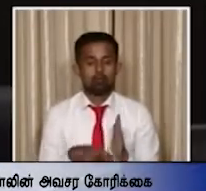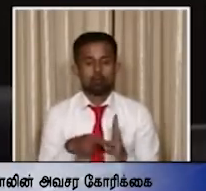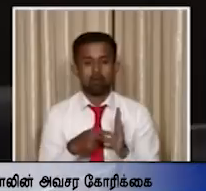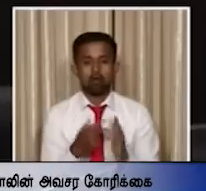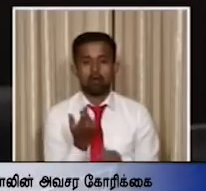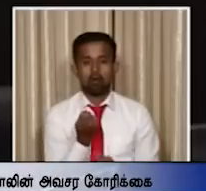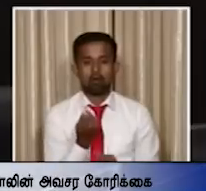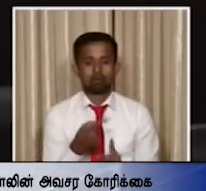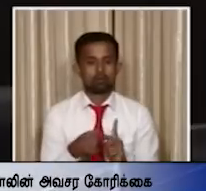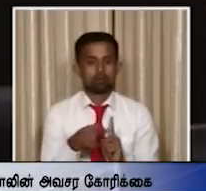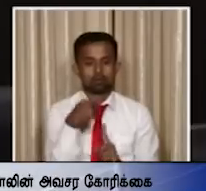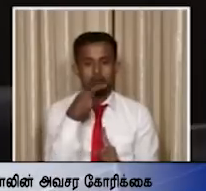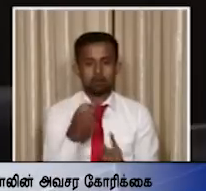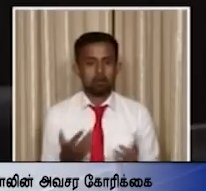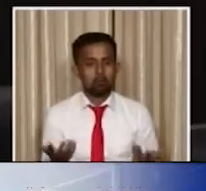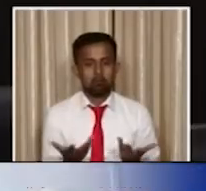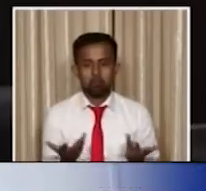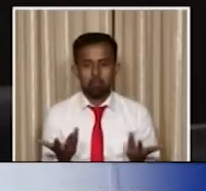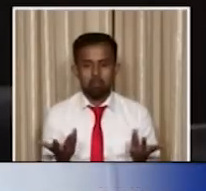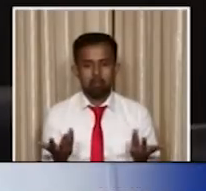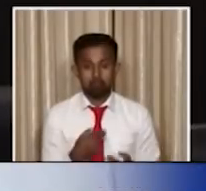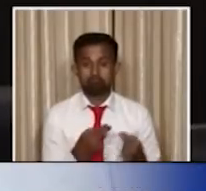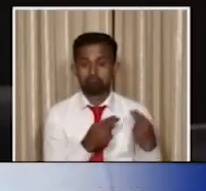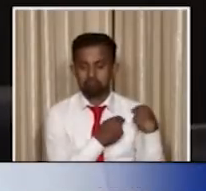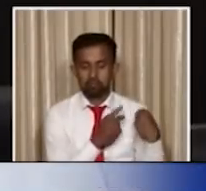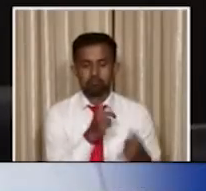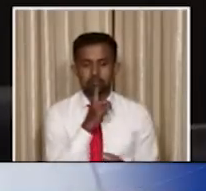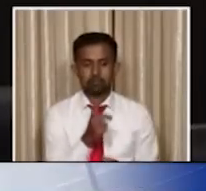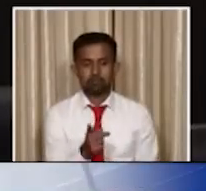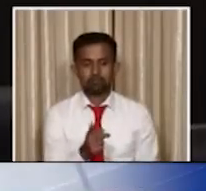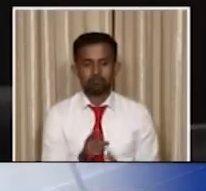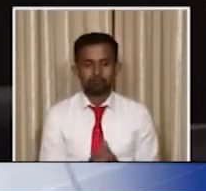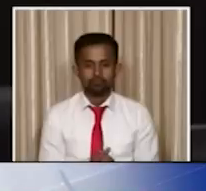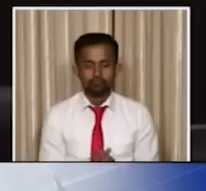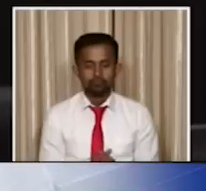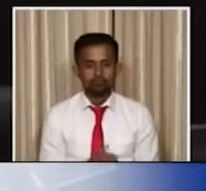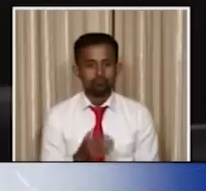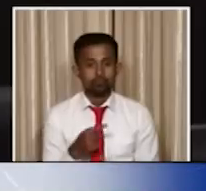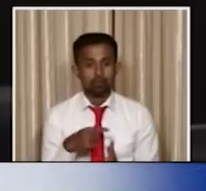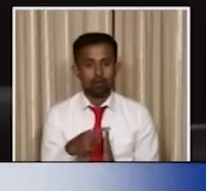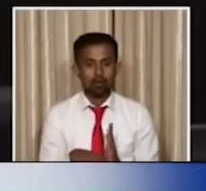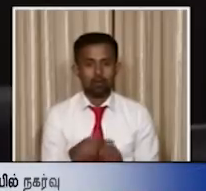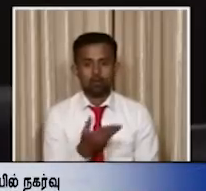என்பதை நான் பொறுப்புணர்வோடு நான் பதிவு செய்து கொள்ள விரும்புவதோடு இந்த